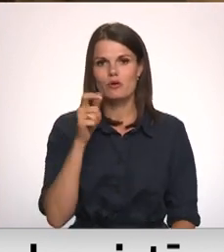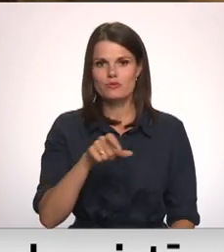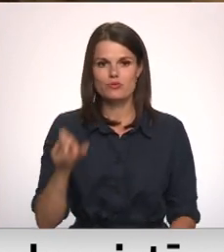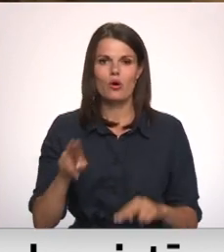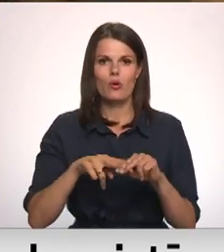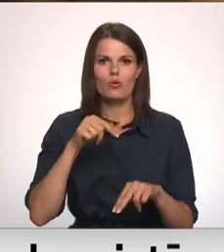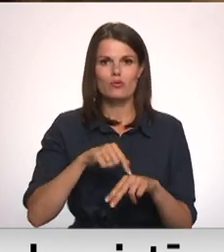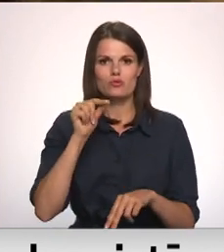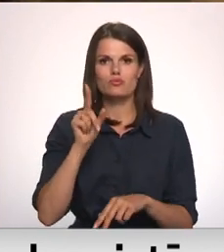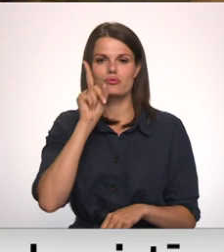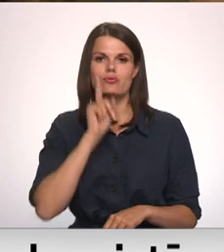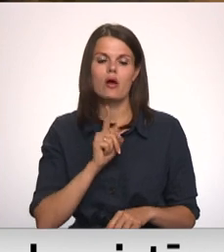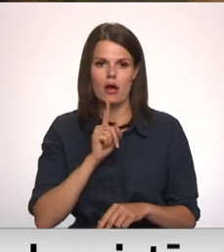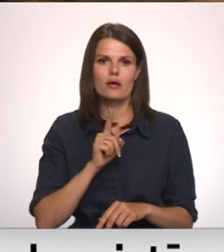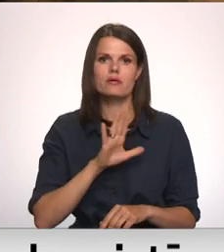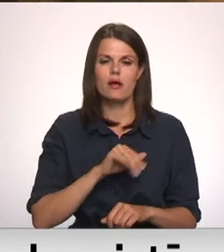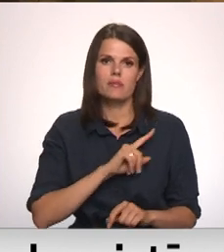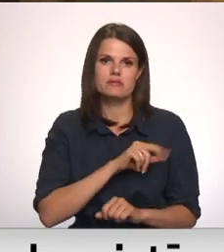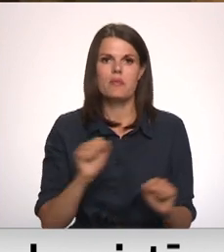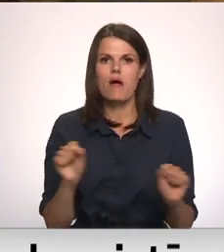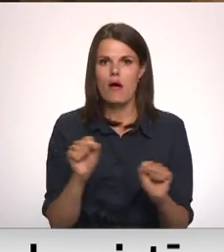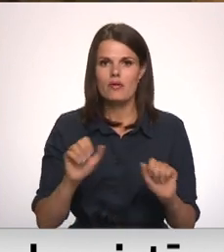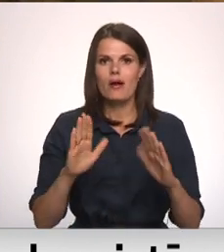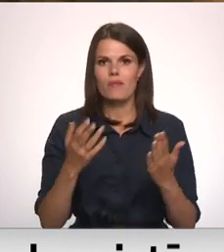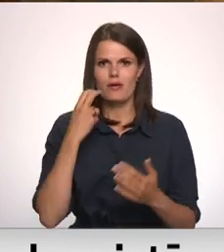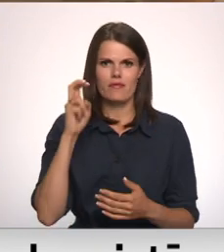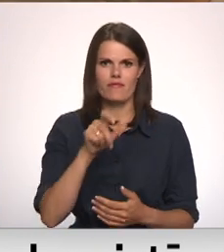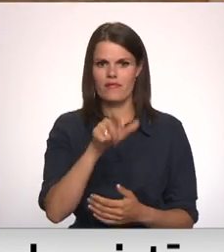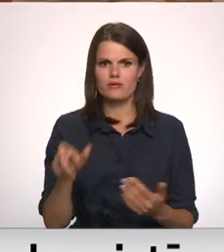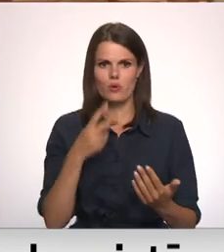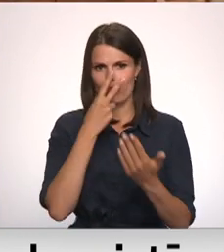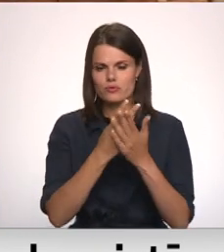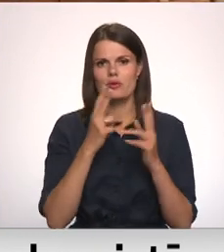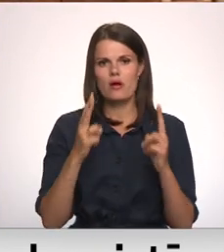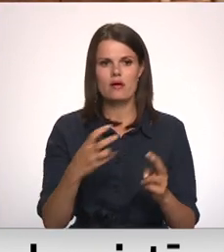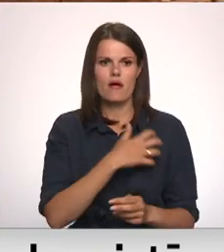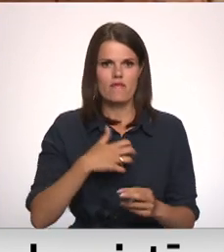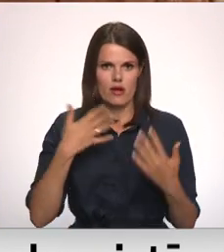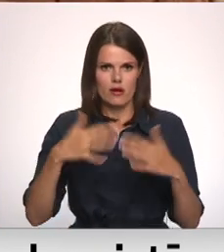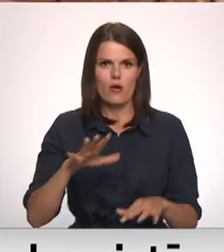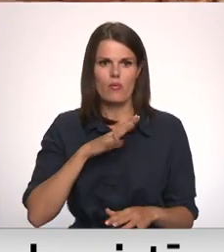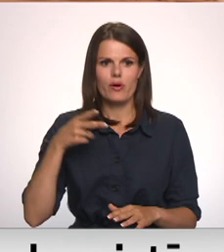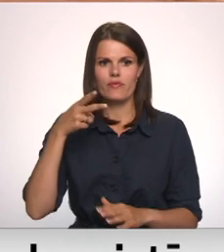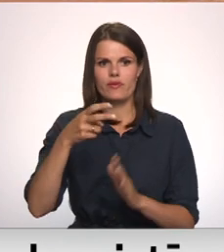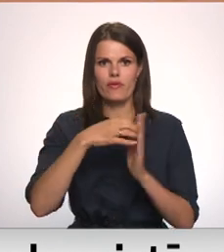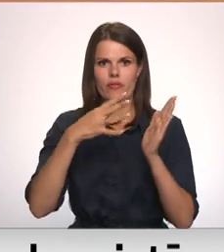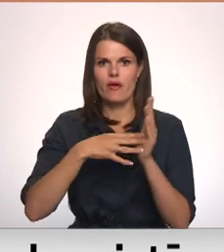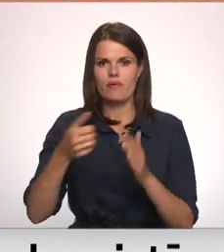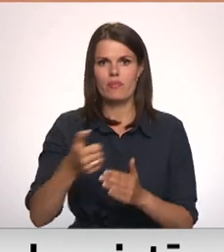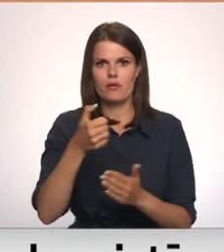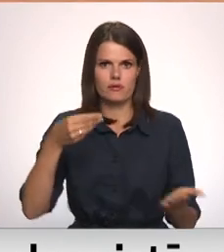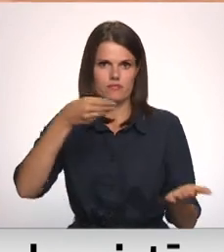justies mazliet ārtāk, pēc iespējas ātrāk. Tikmēr vecāki uzskata, ka jāizmanto jau 2019. Gadā gan drīz